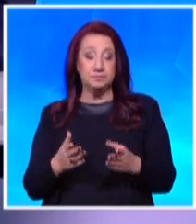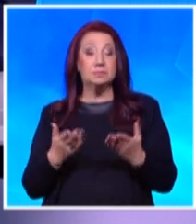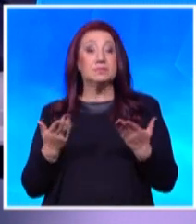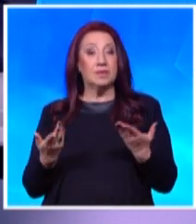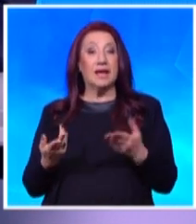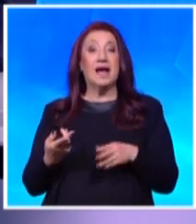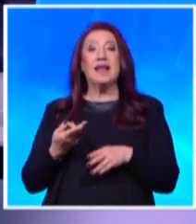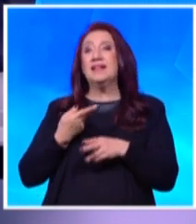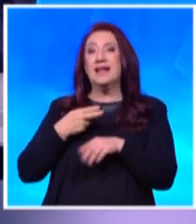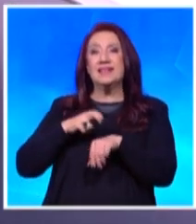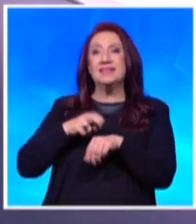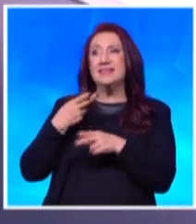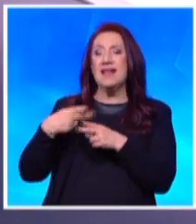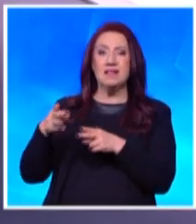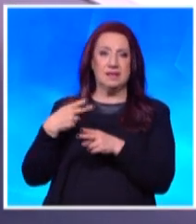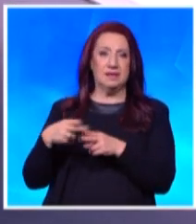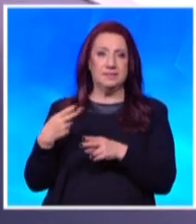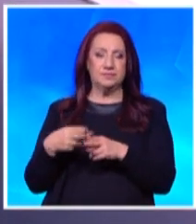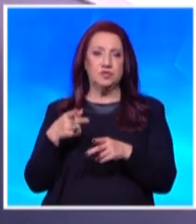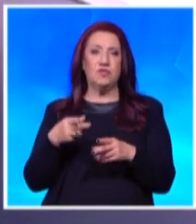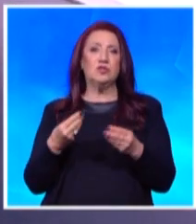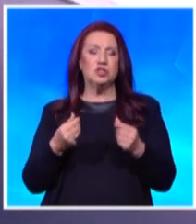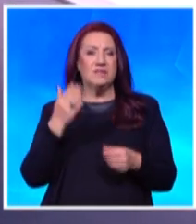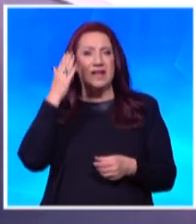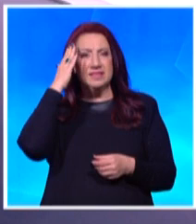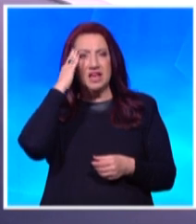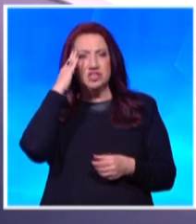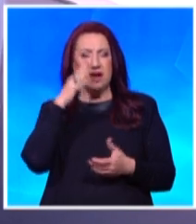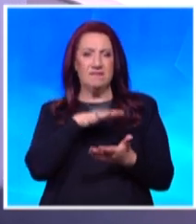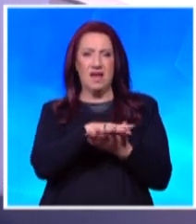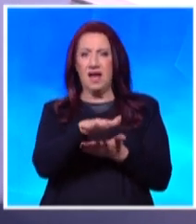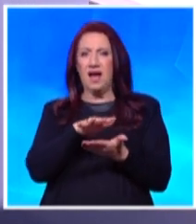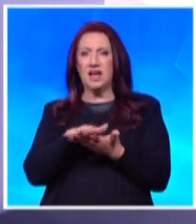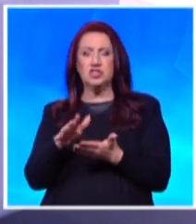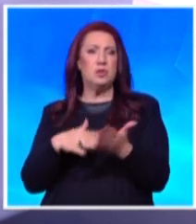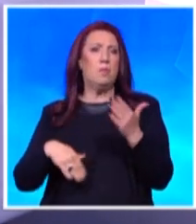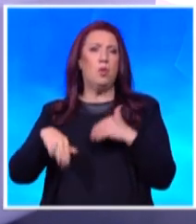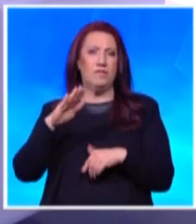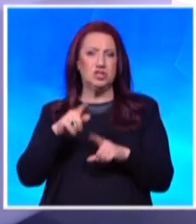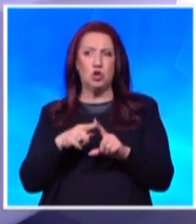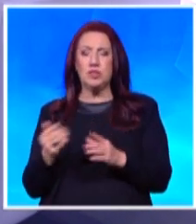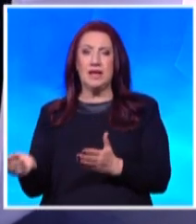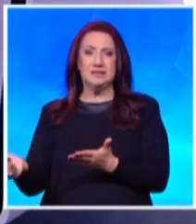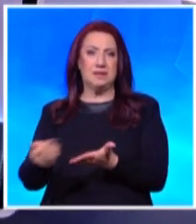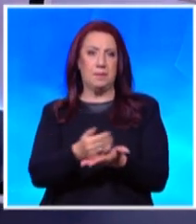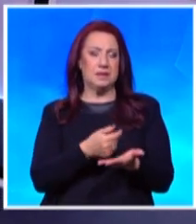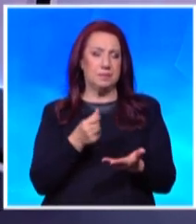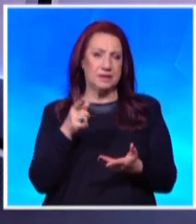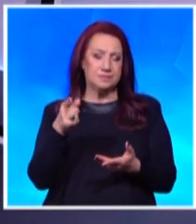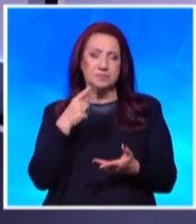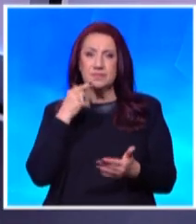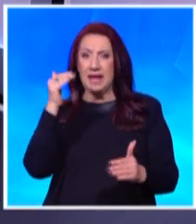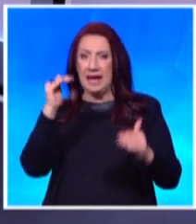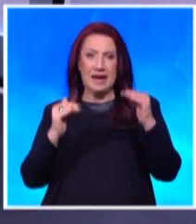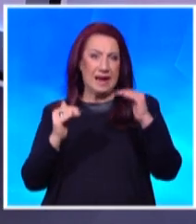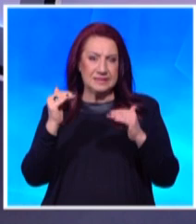Да. Държавата харчи повече, отколкото събира, съответно разликата финансира с дълг. Дълга е резултативна величина от решенията на държавата